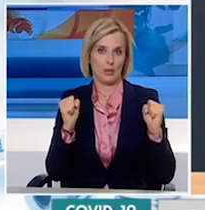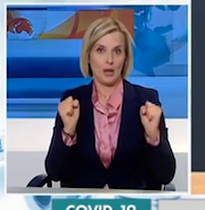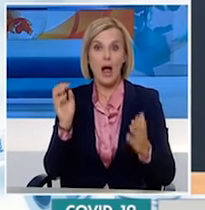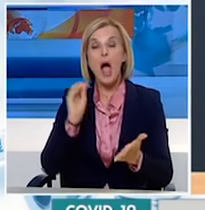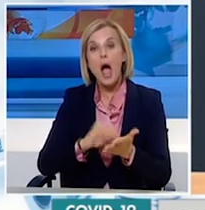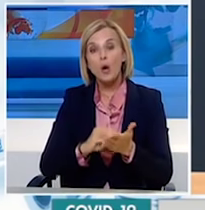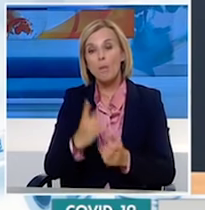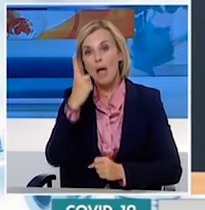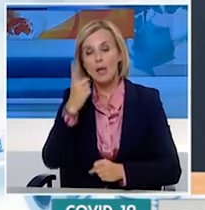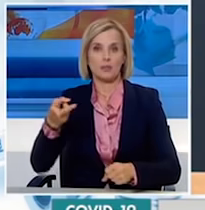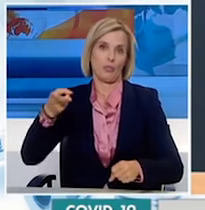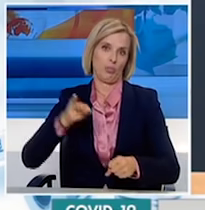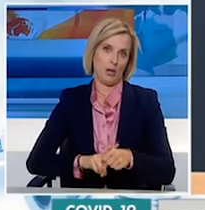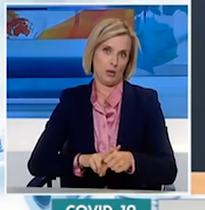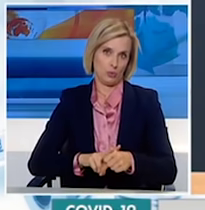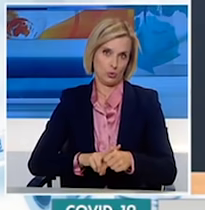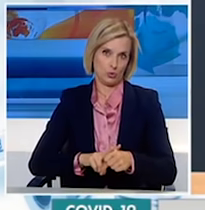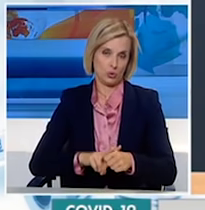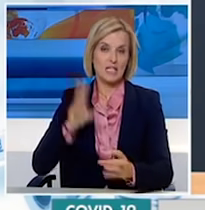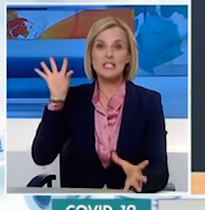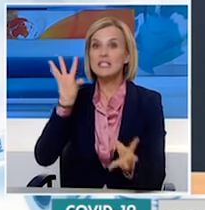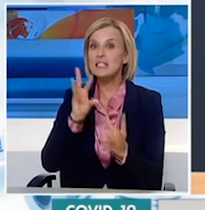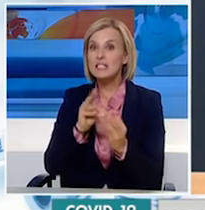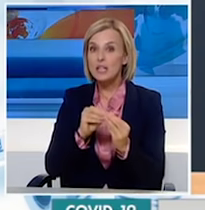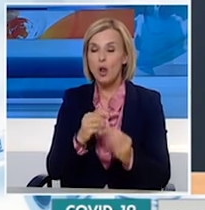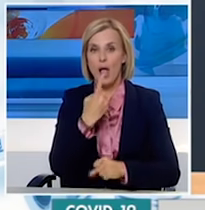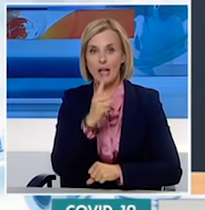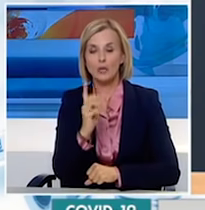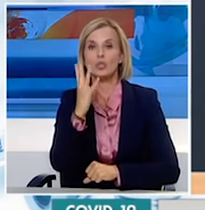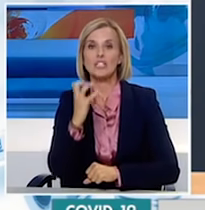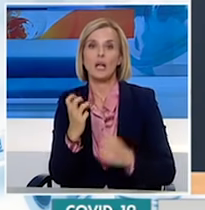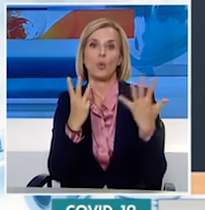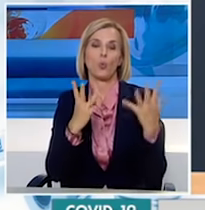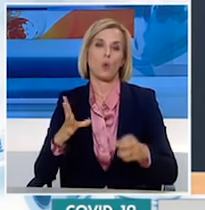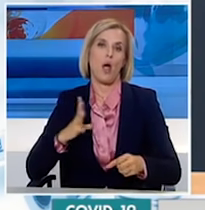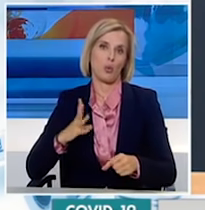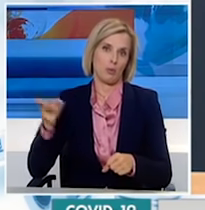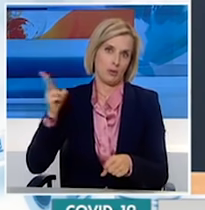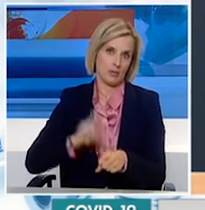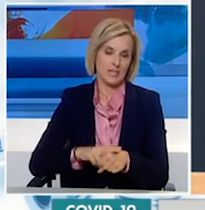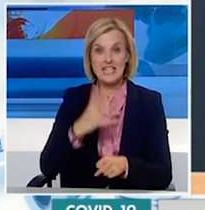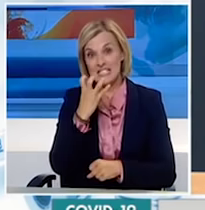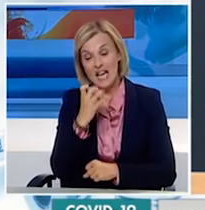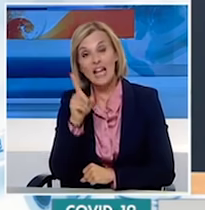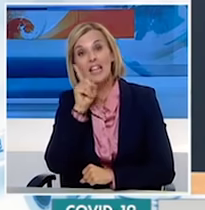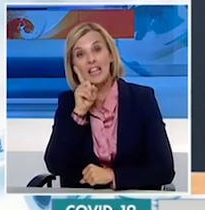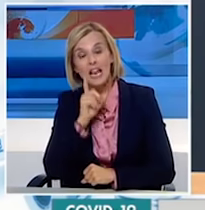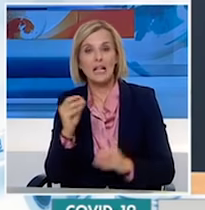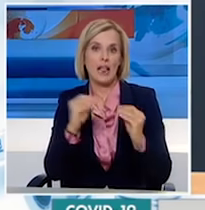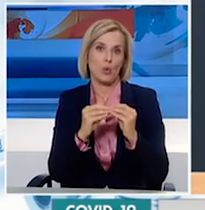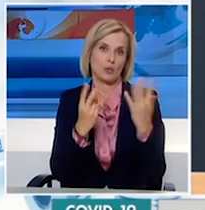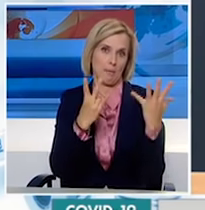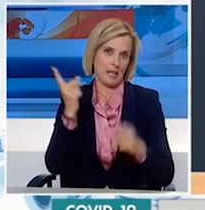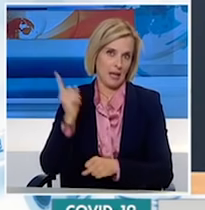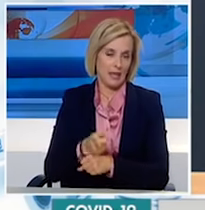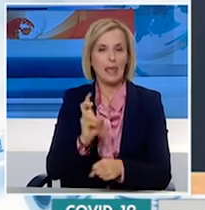έναν ακόμη καταγεγραμμένο θάνατο. Συνολικά 148 θανάτους στη χώρα. 40 ήταν γυναίκες, το 27%,